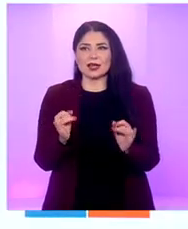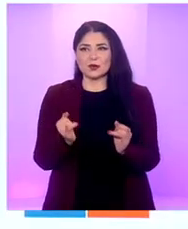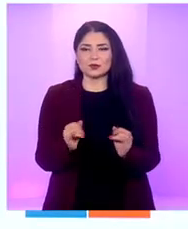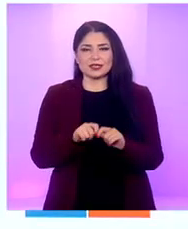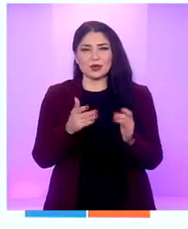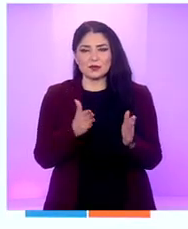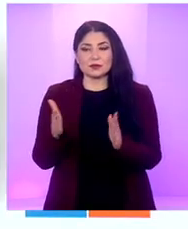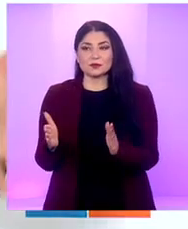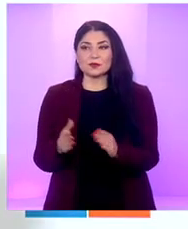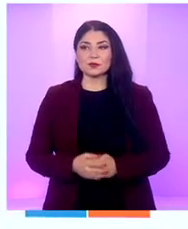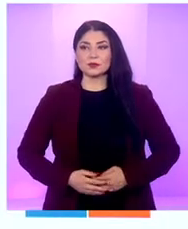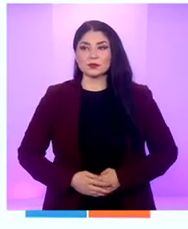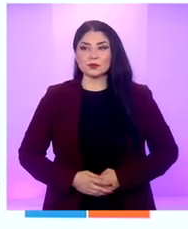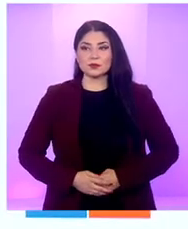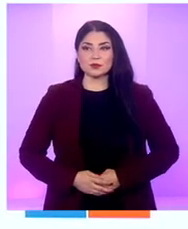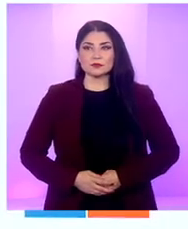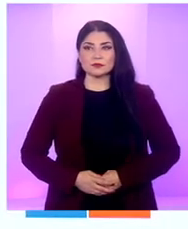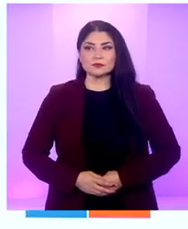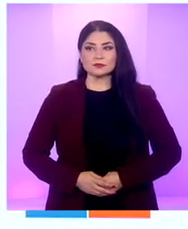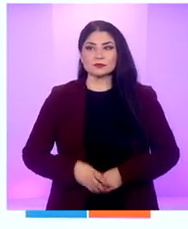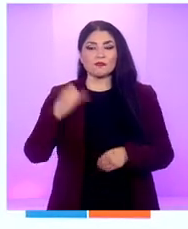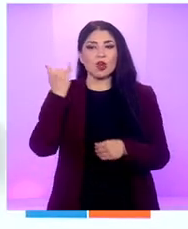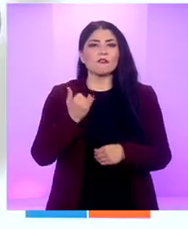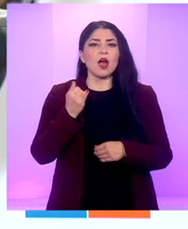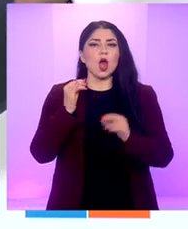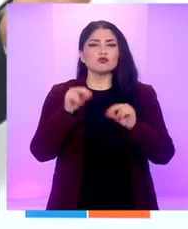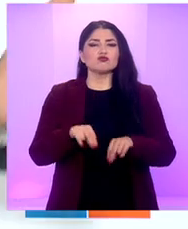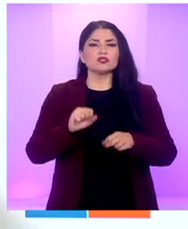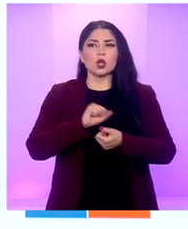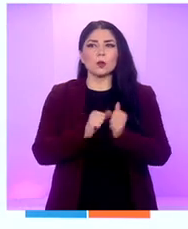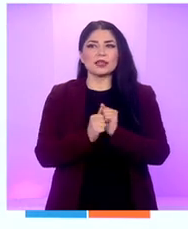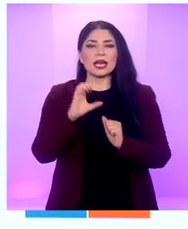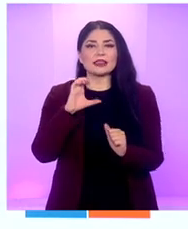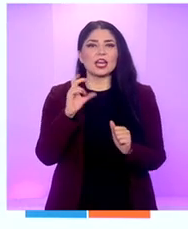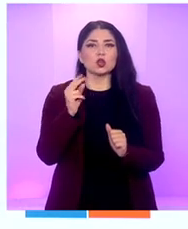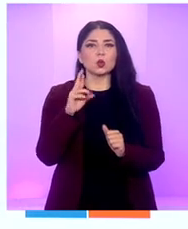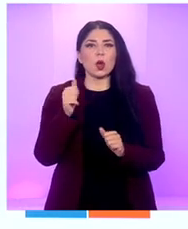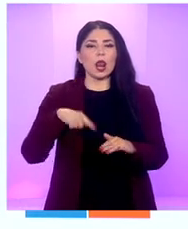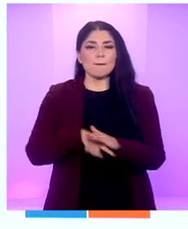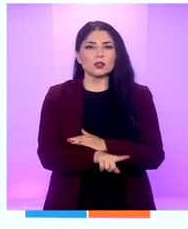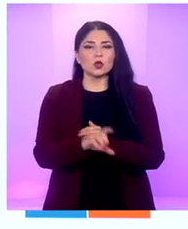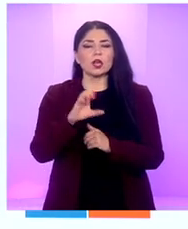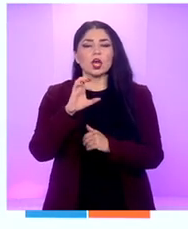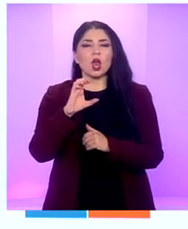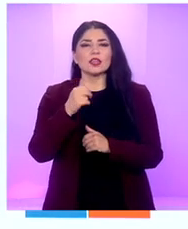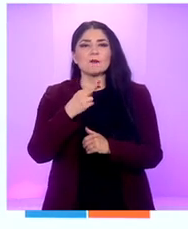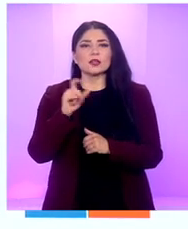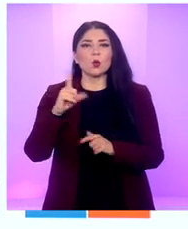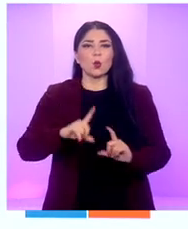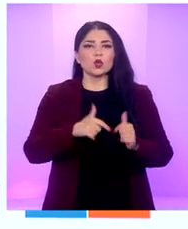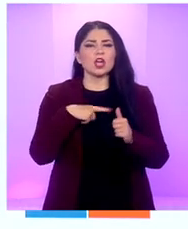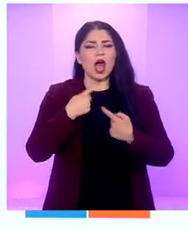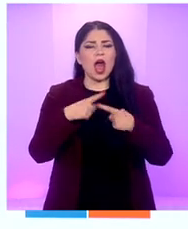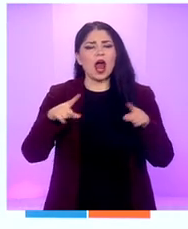a venit la guvernare locală și națională că vor veni astfel de lupte Cătălin drulă la metrou Clotilde Armand cu gunoaiele și